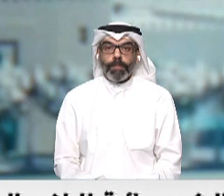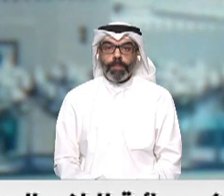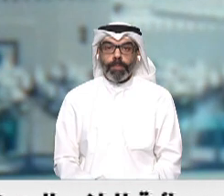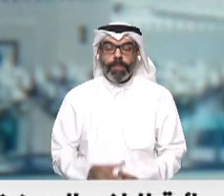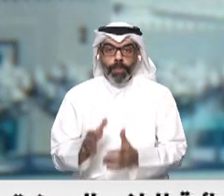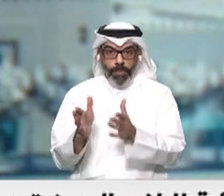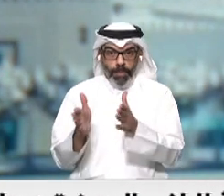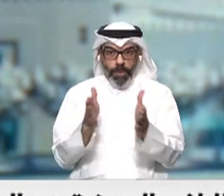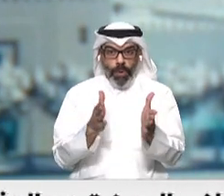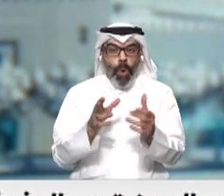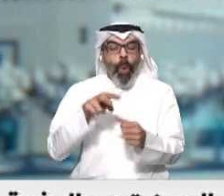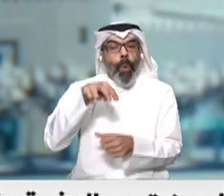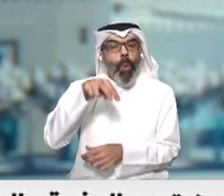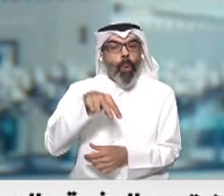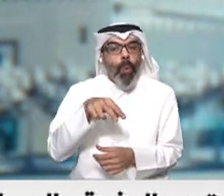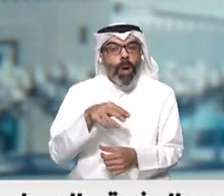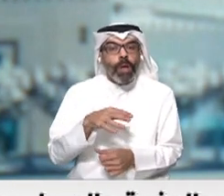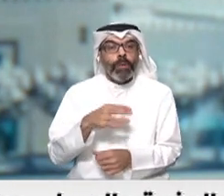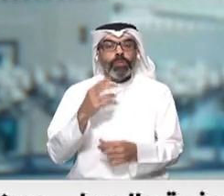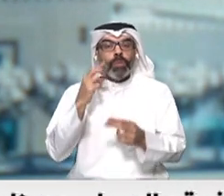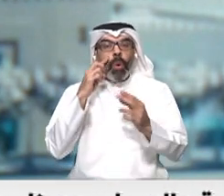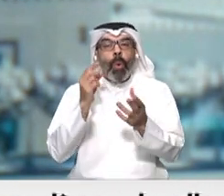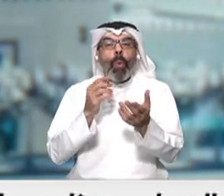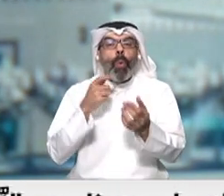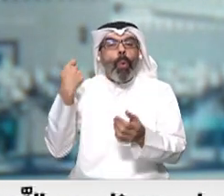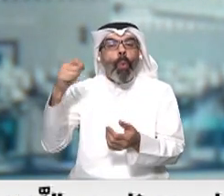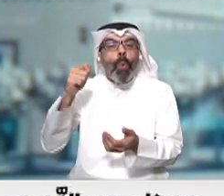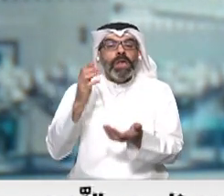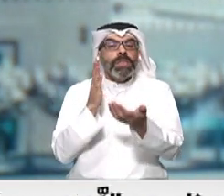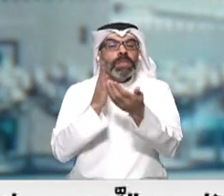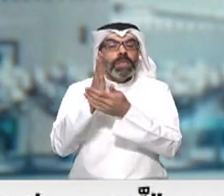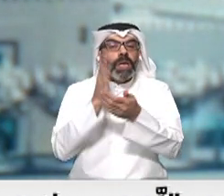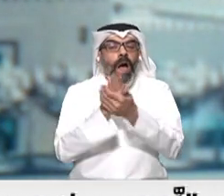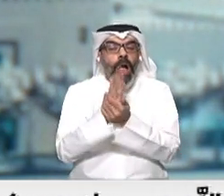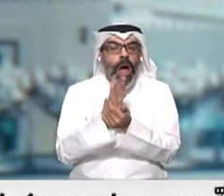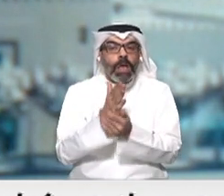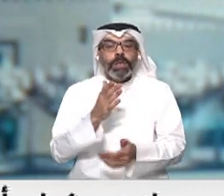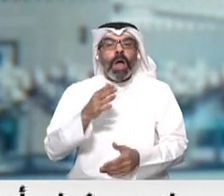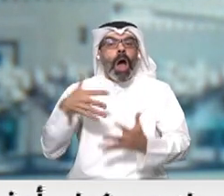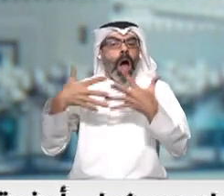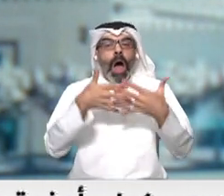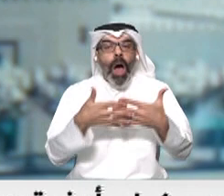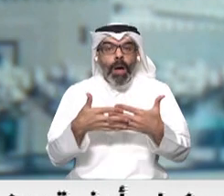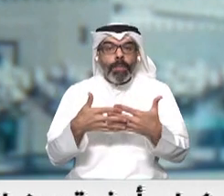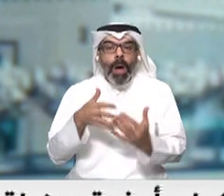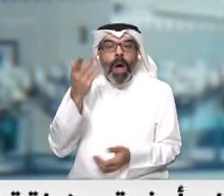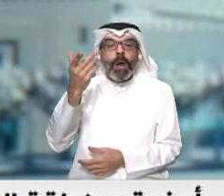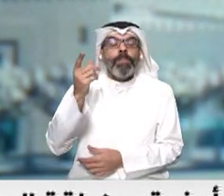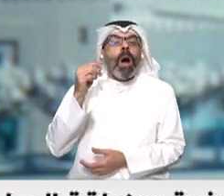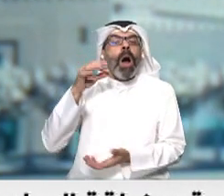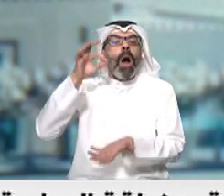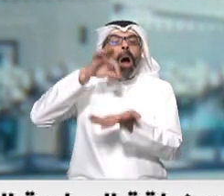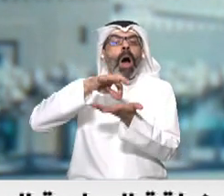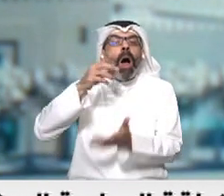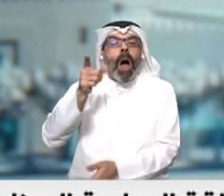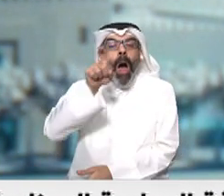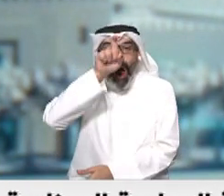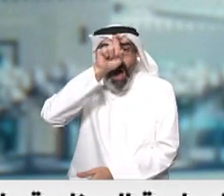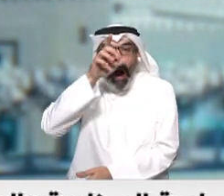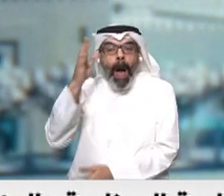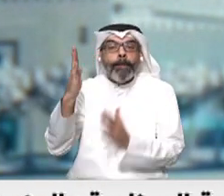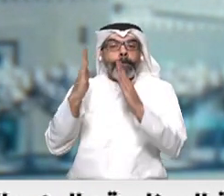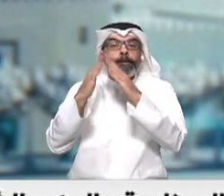وللوقوف أكثر على زيارة وزير الخارجية الأمريكي للمنطقة ينضم إلينا من القاهرة المحلل السياسي